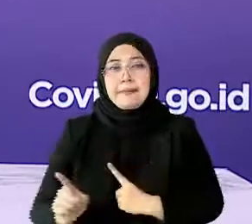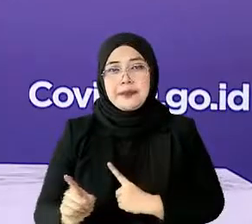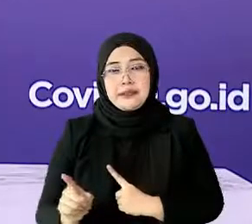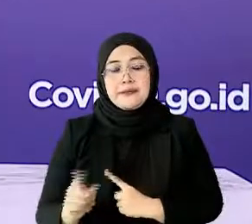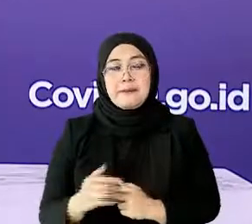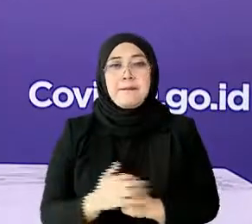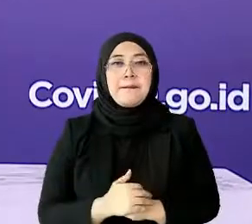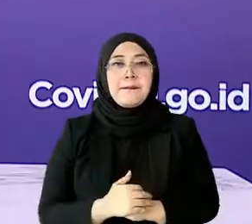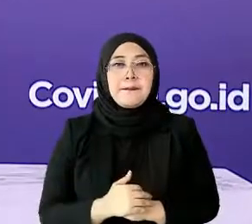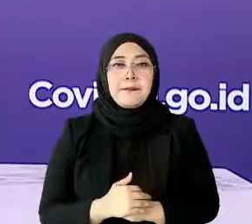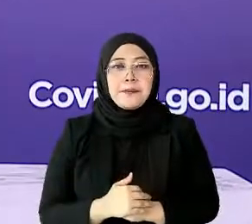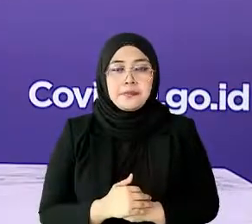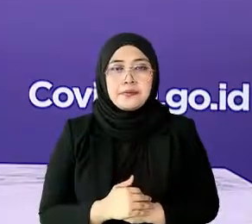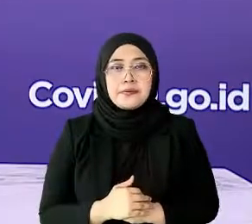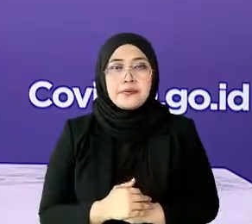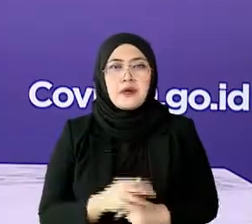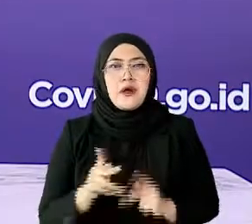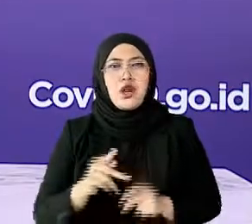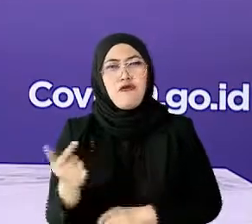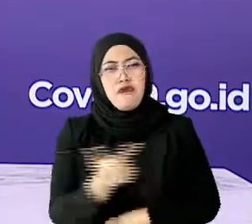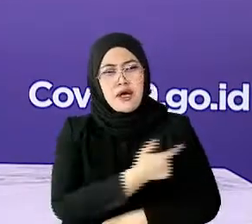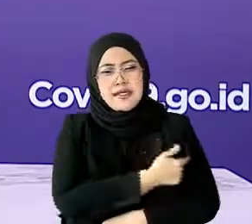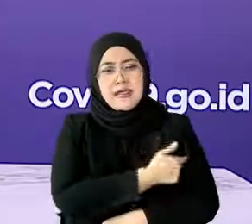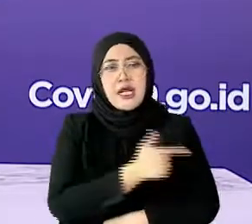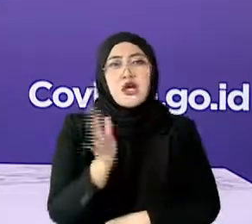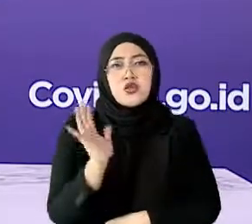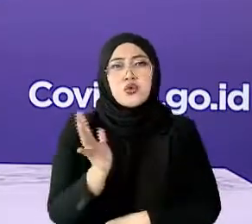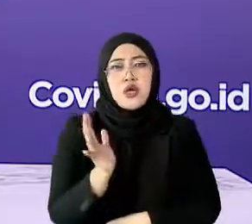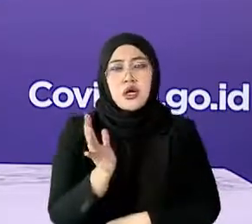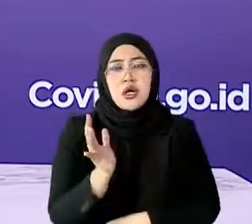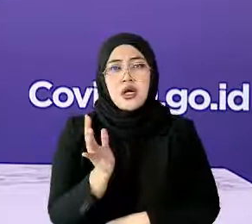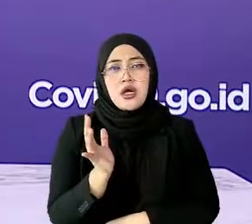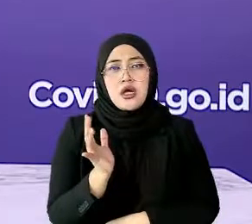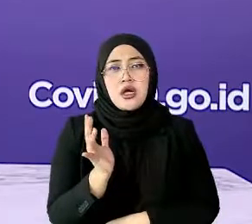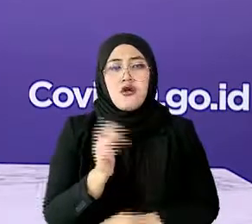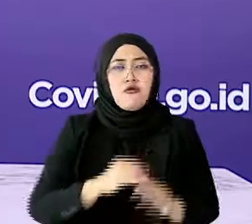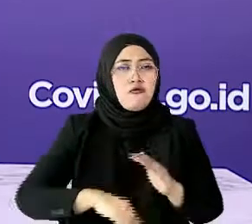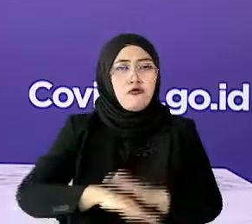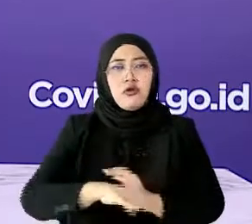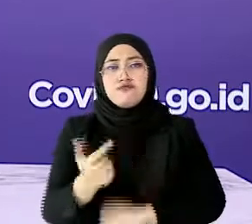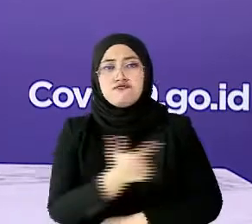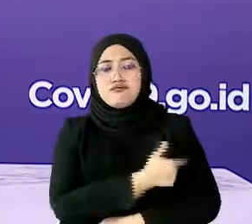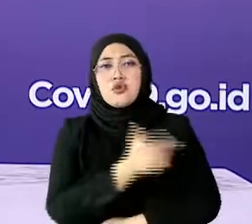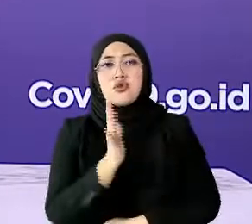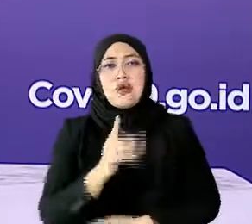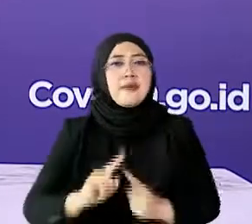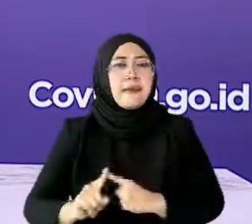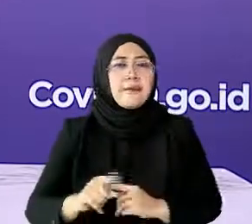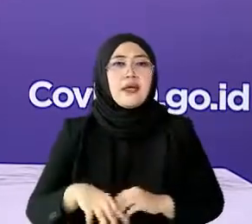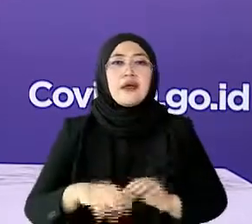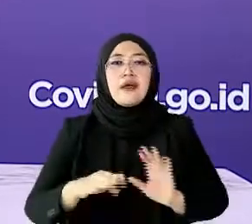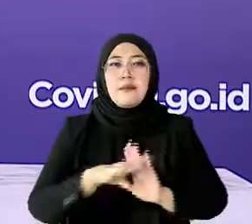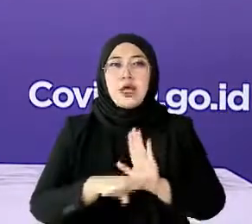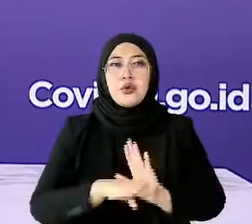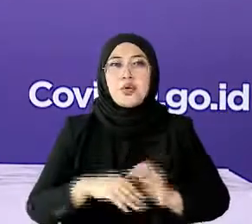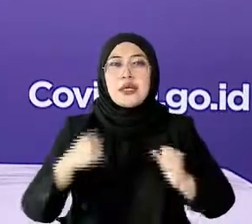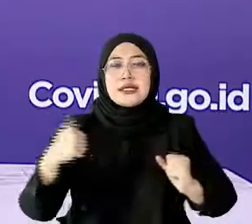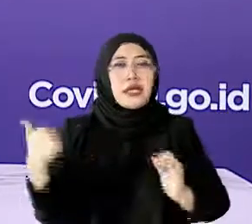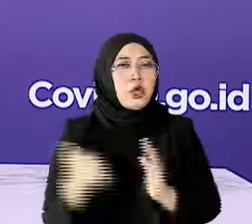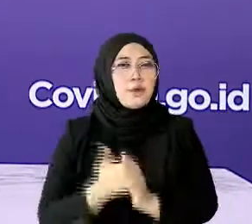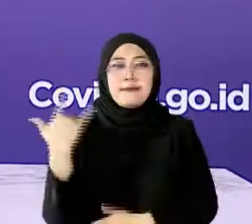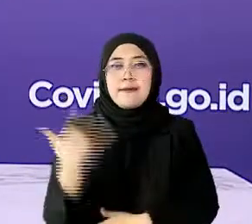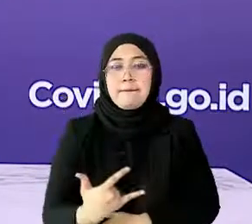diingat bahwa jika sudah divaksinasi secara penuh maka protokol kesehatan tetap harus dijalankan dengan